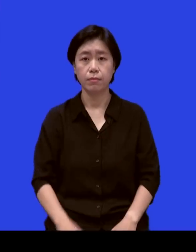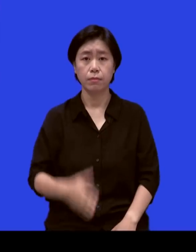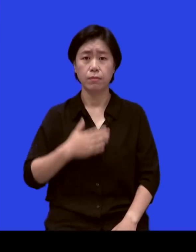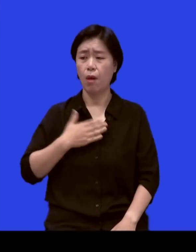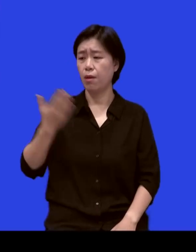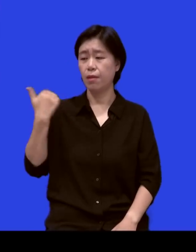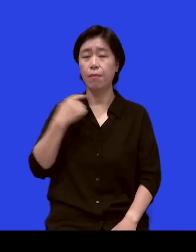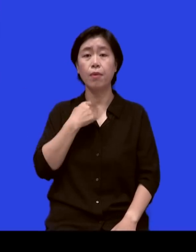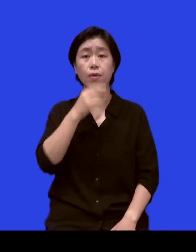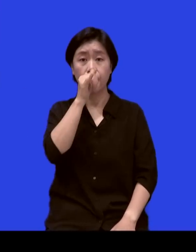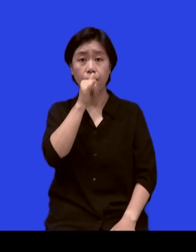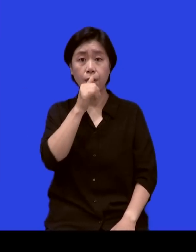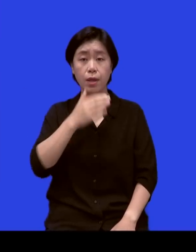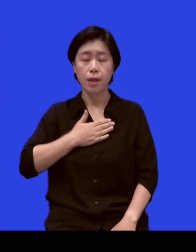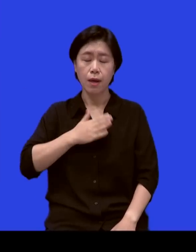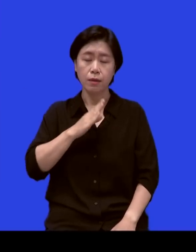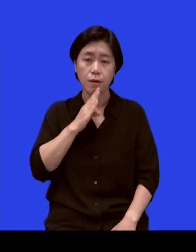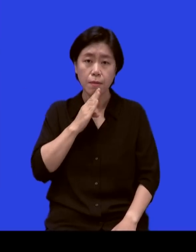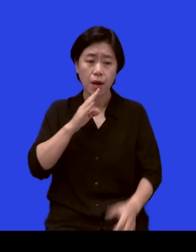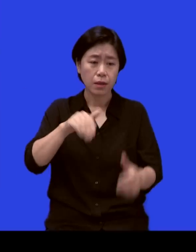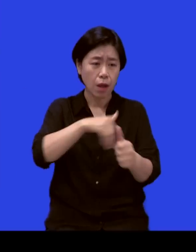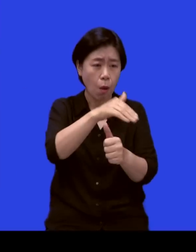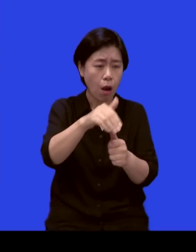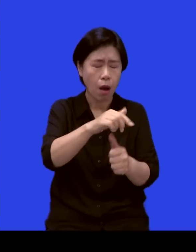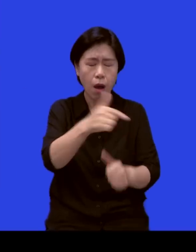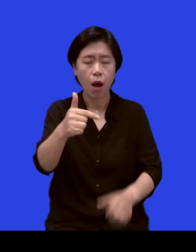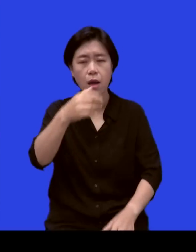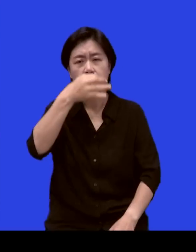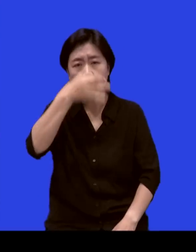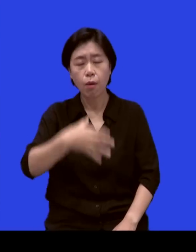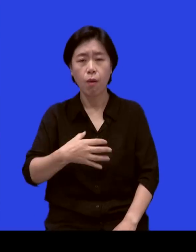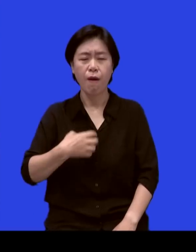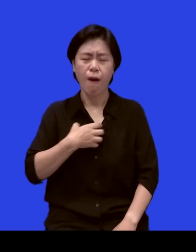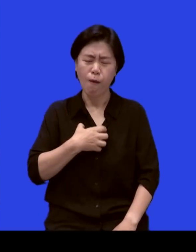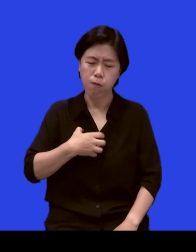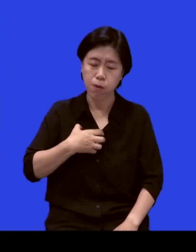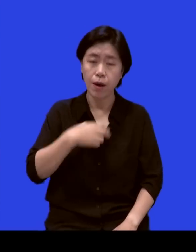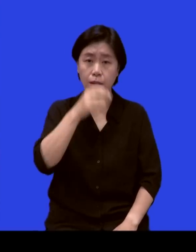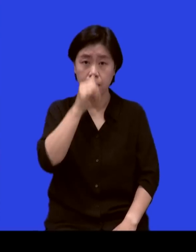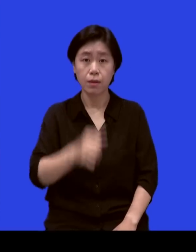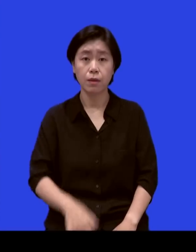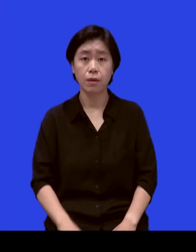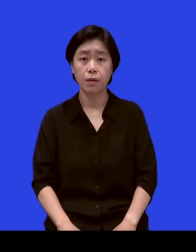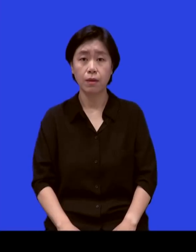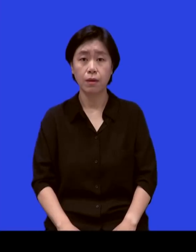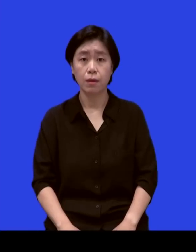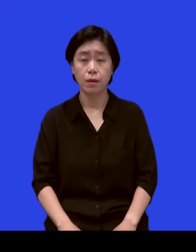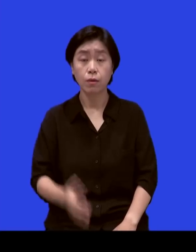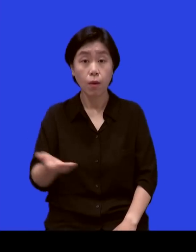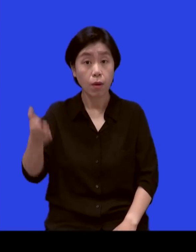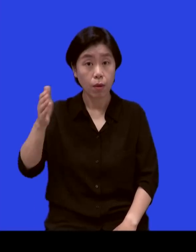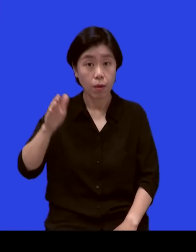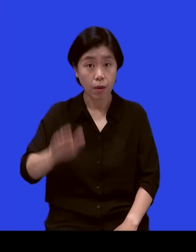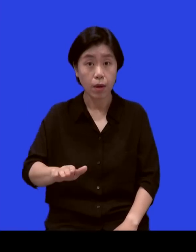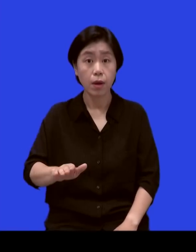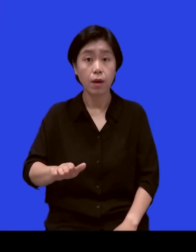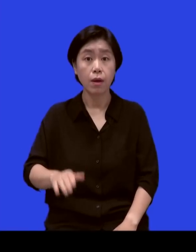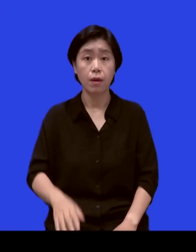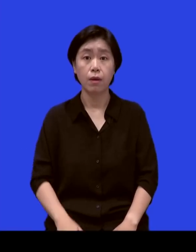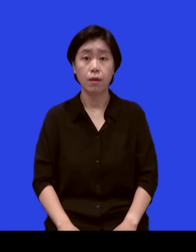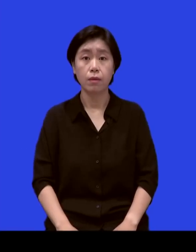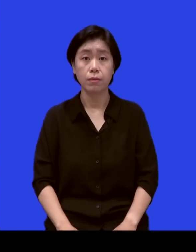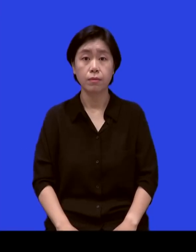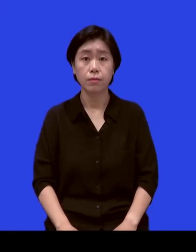괴로웠고 너무 싫었고 내려가는 그 시간이 너무 괴로웠어요. 그렇겠죠. 그런데